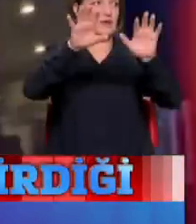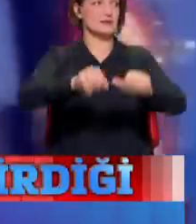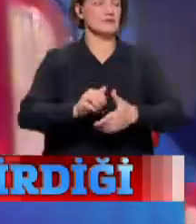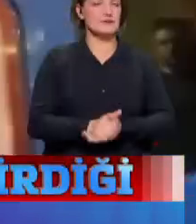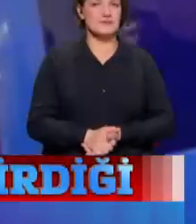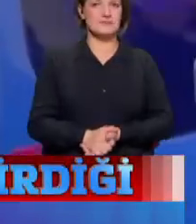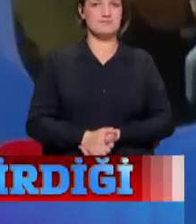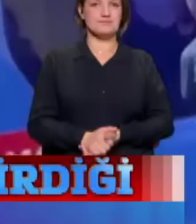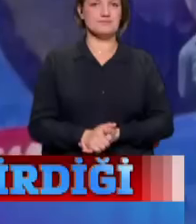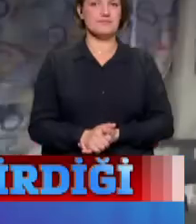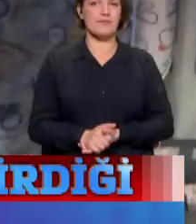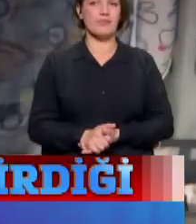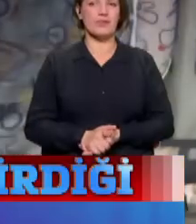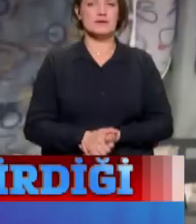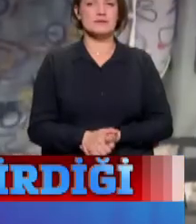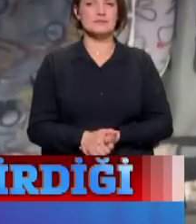alındı